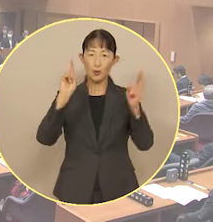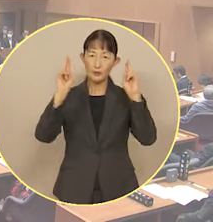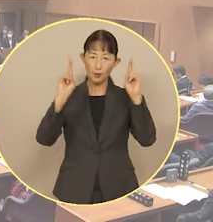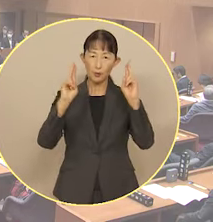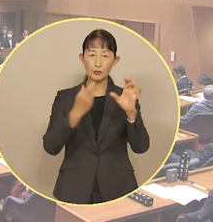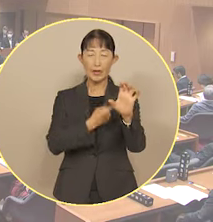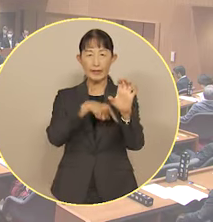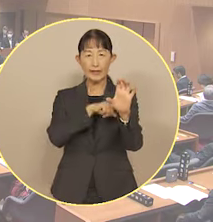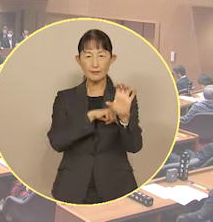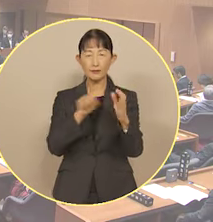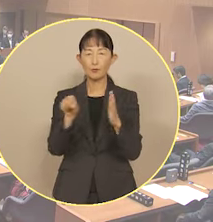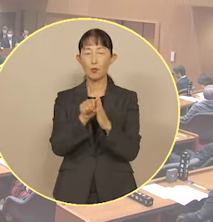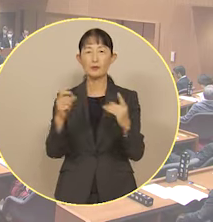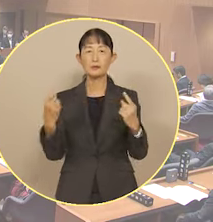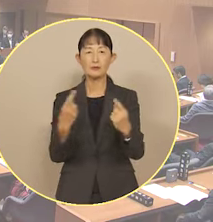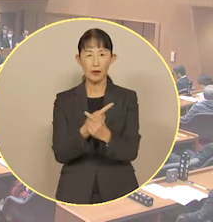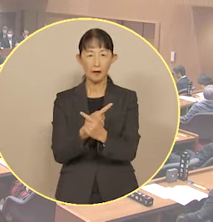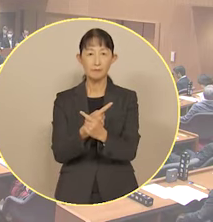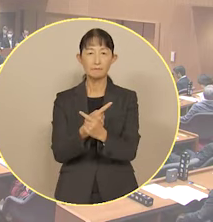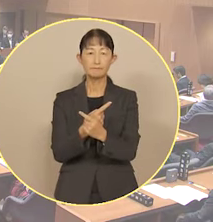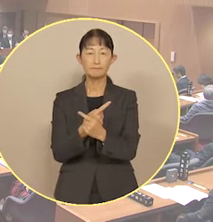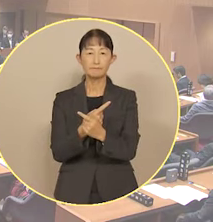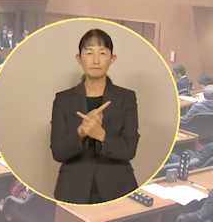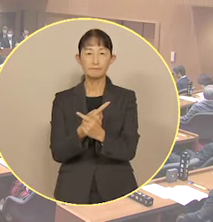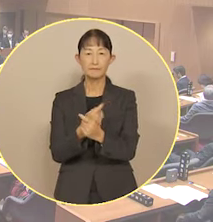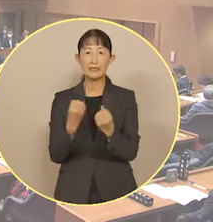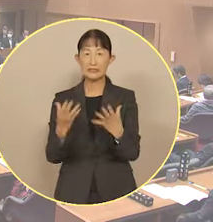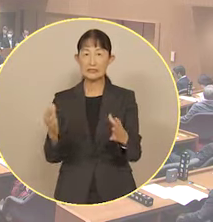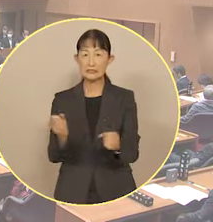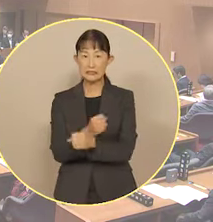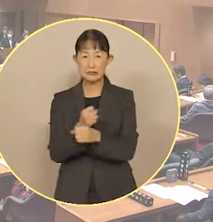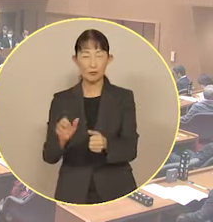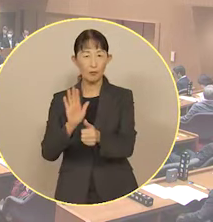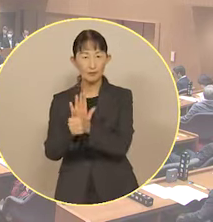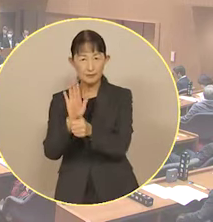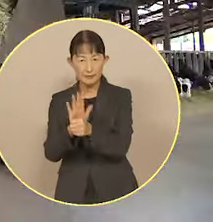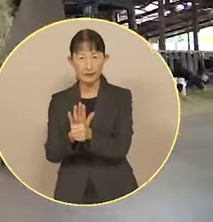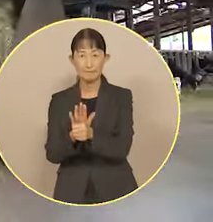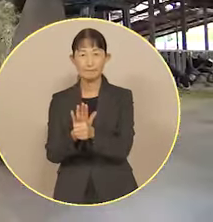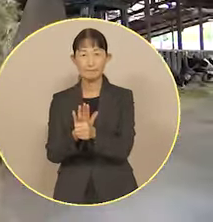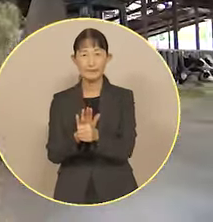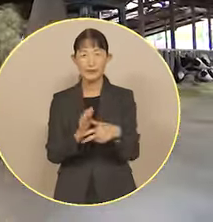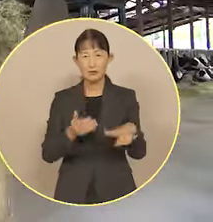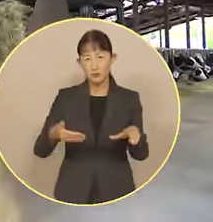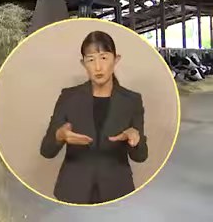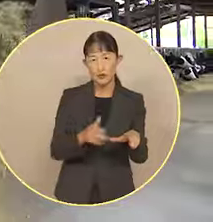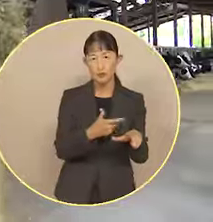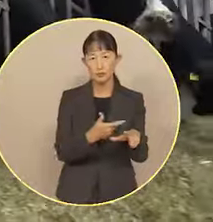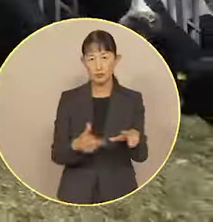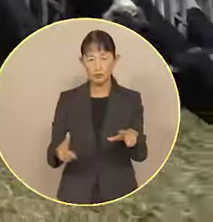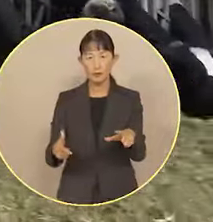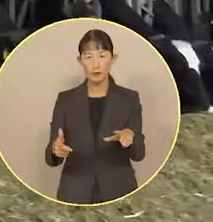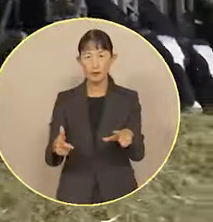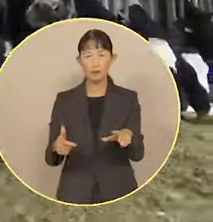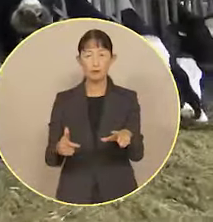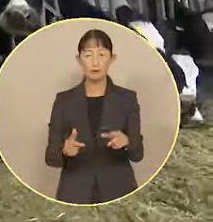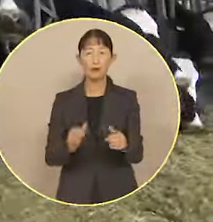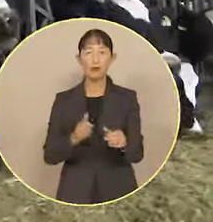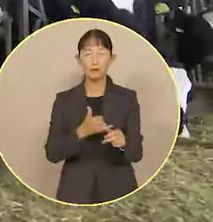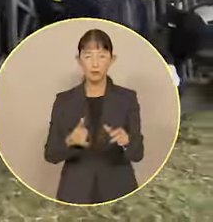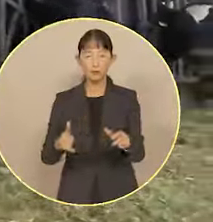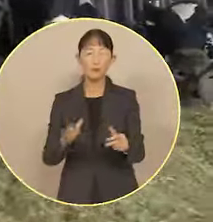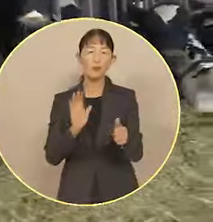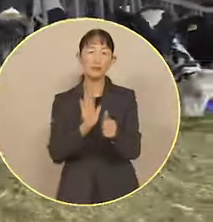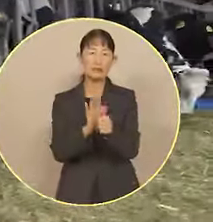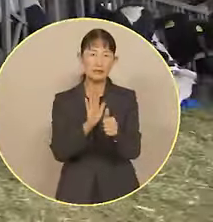エネルギー効率化やまたあの新事業展開等の支援地産能会への資料購入への